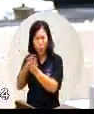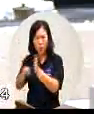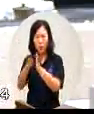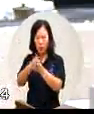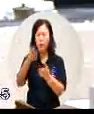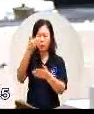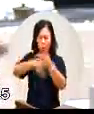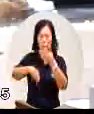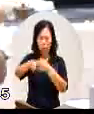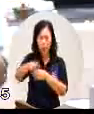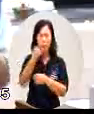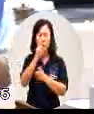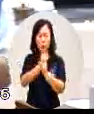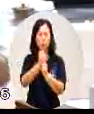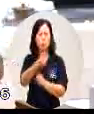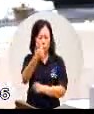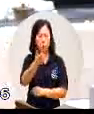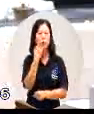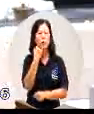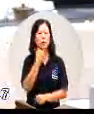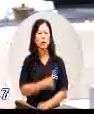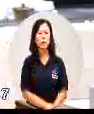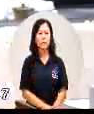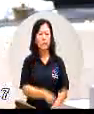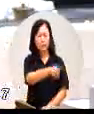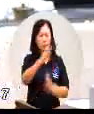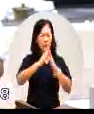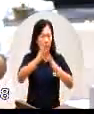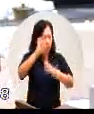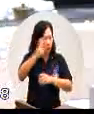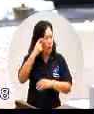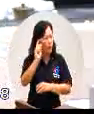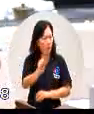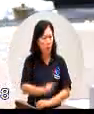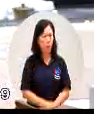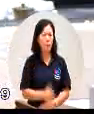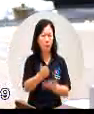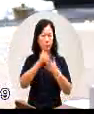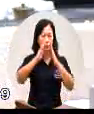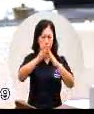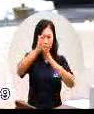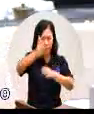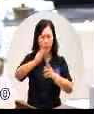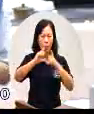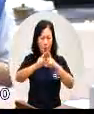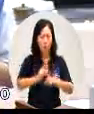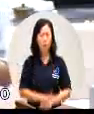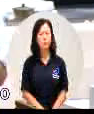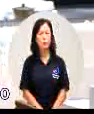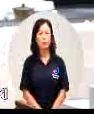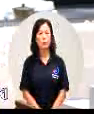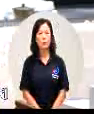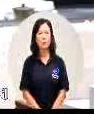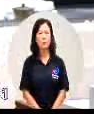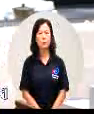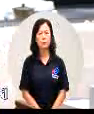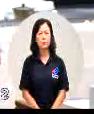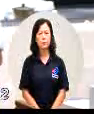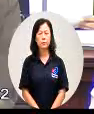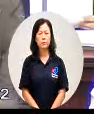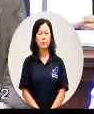就有够来做好几个了。啊，市长，你看你的看法怎样？请市长。 啊，市长等会。 哦，多